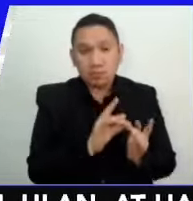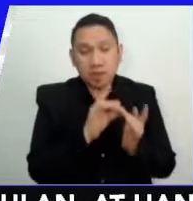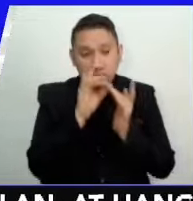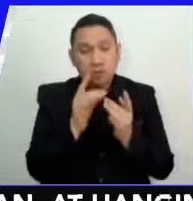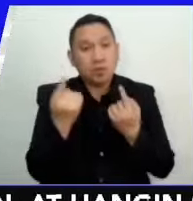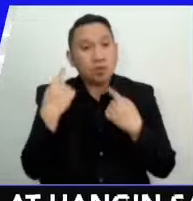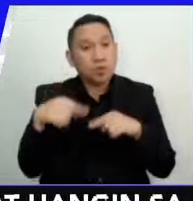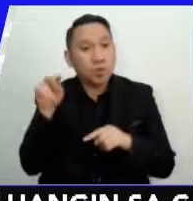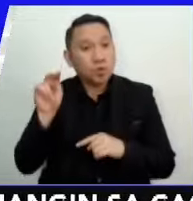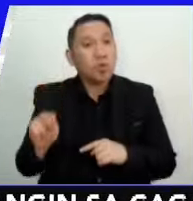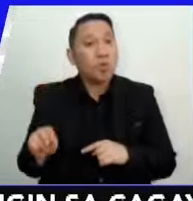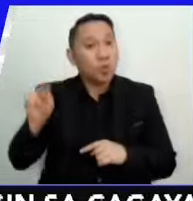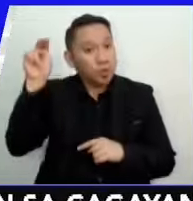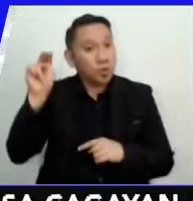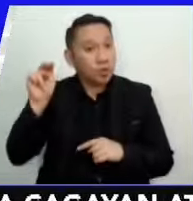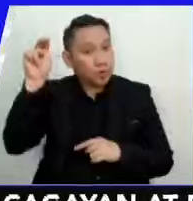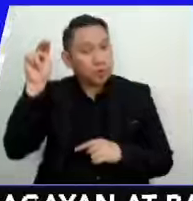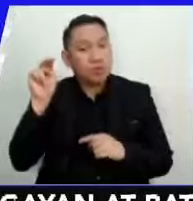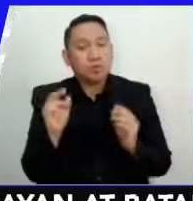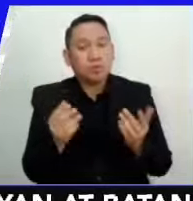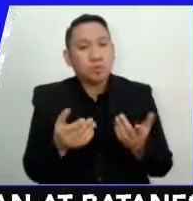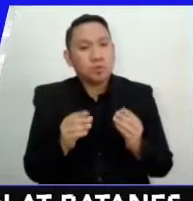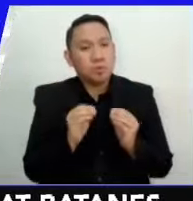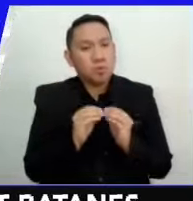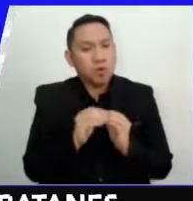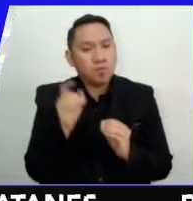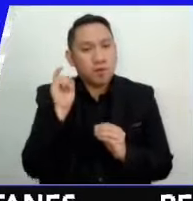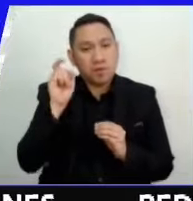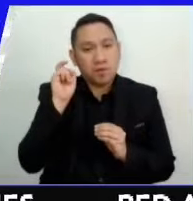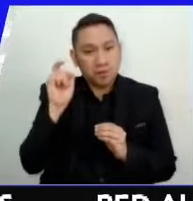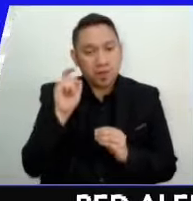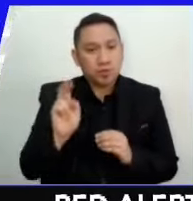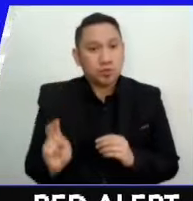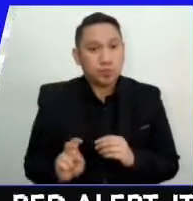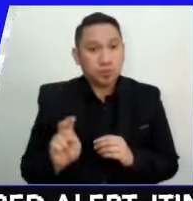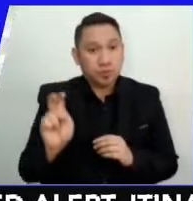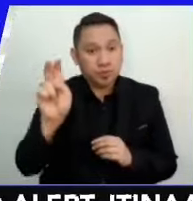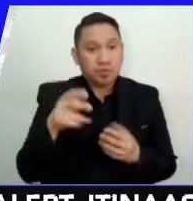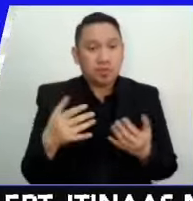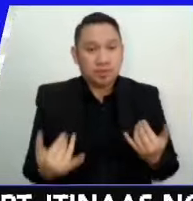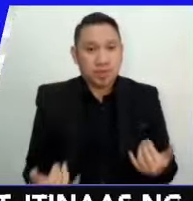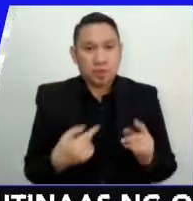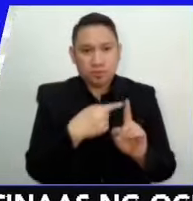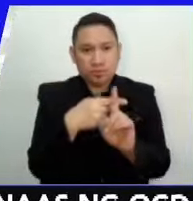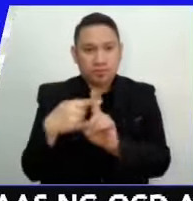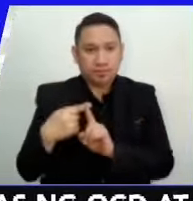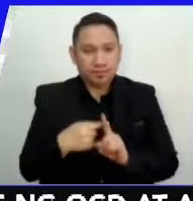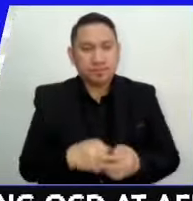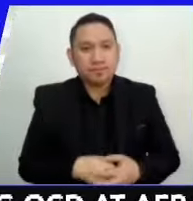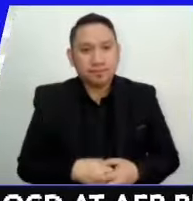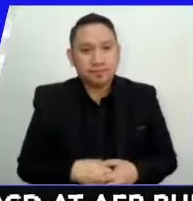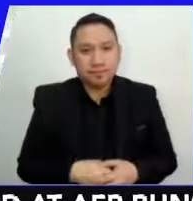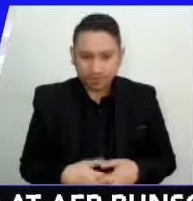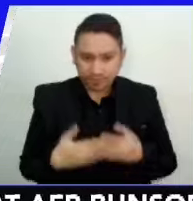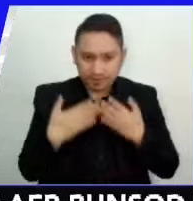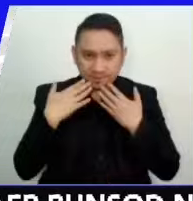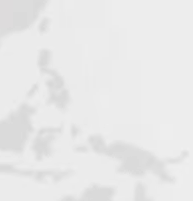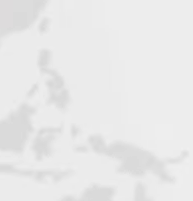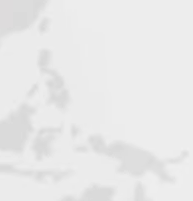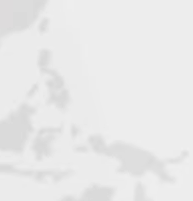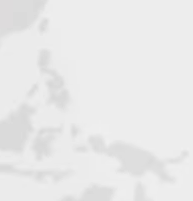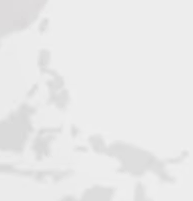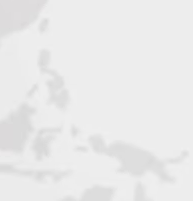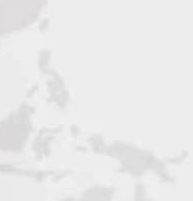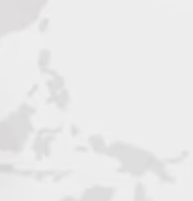mas mapabilis yung biyahe ng mga kababayan natin ngayong Undas. Ivan? Maraming salamat, James Agustin.